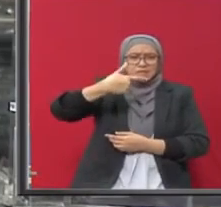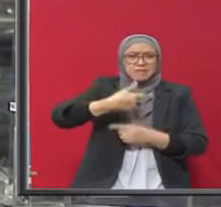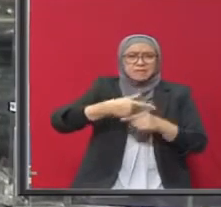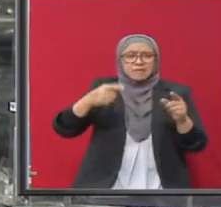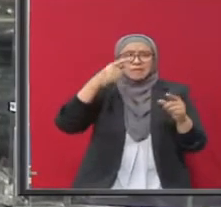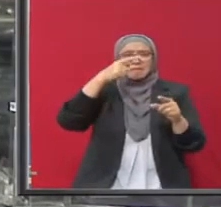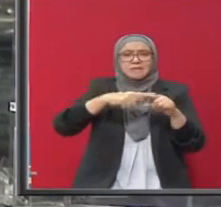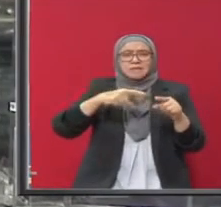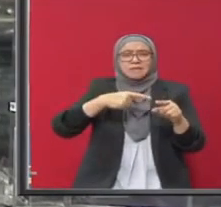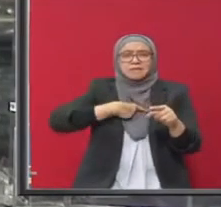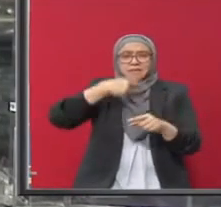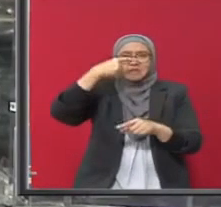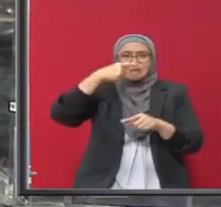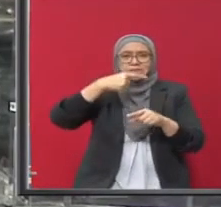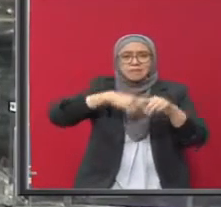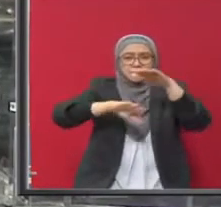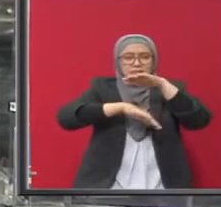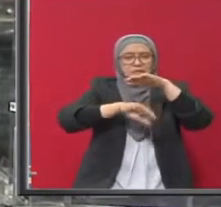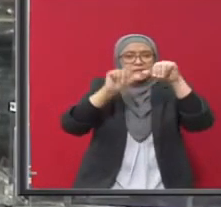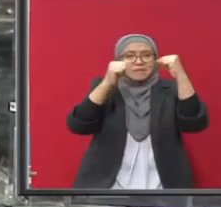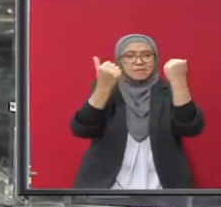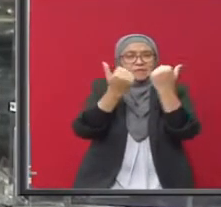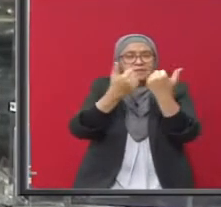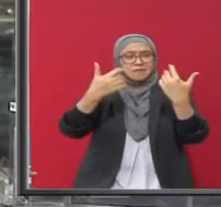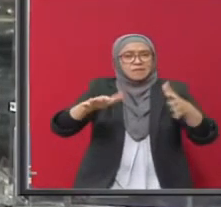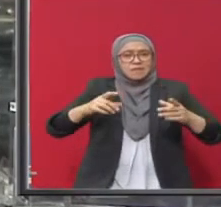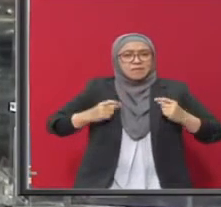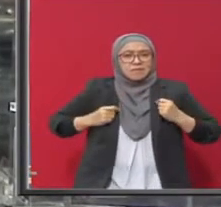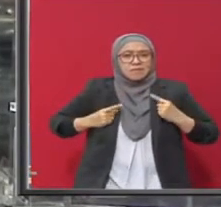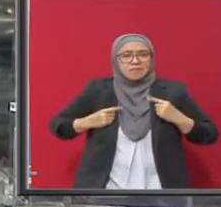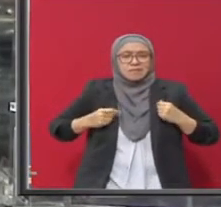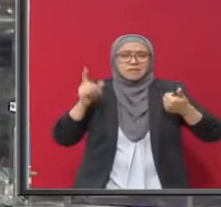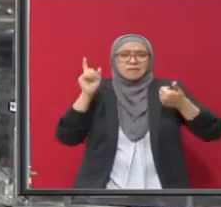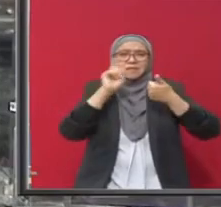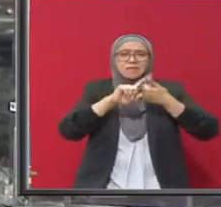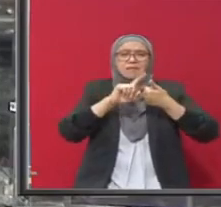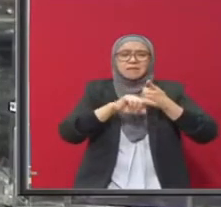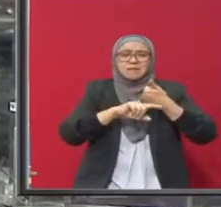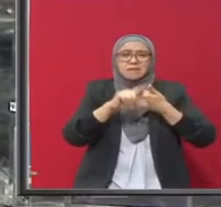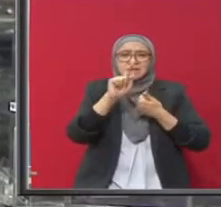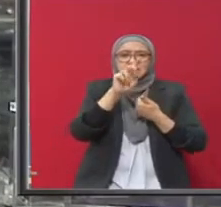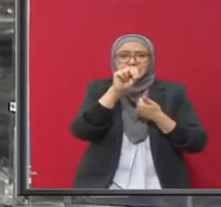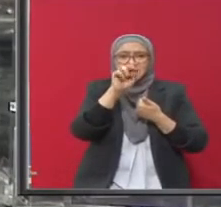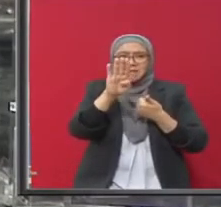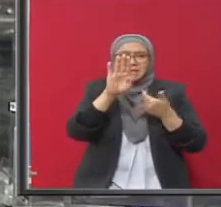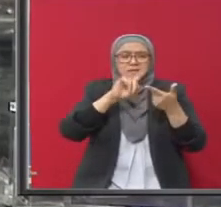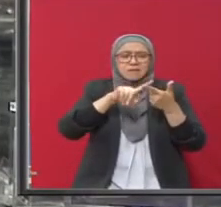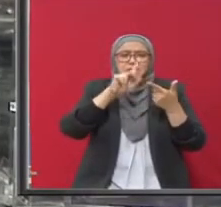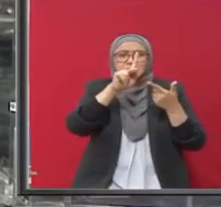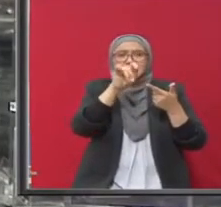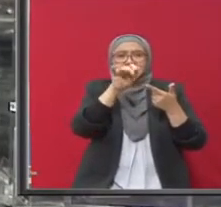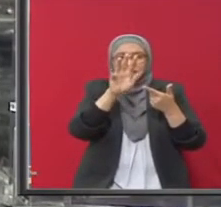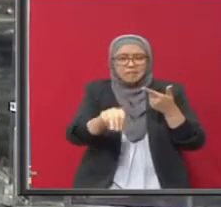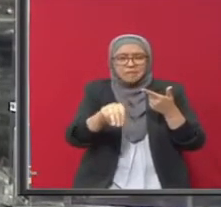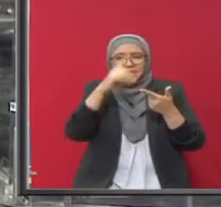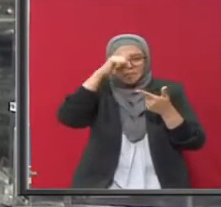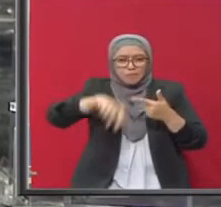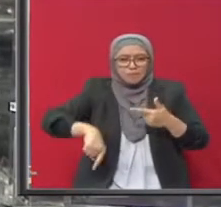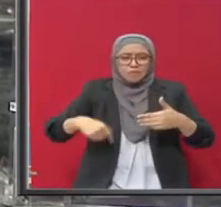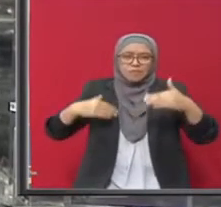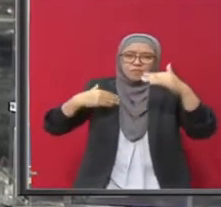diswastakan seperti Lembaga Letik Negara, KTM dan lain-lain agensi mencapai tahap gaji